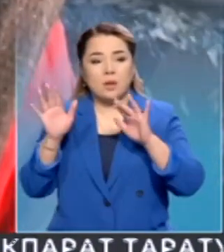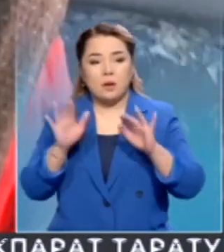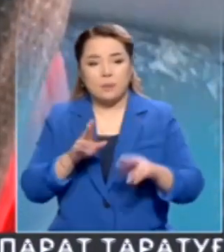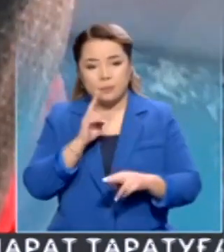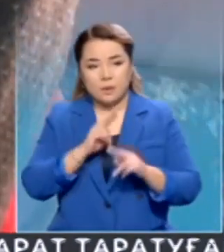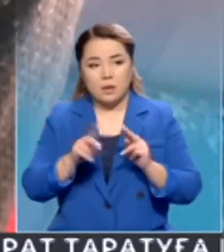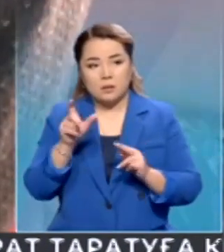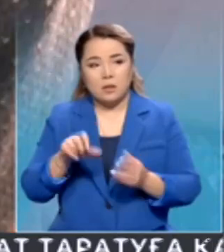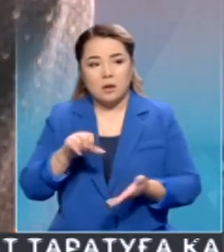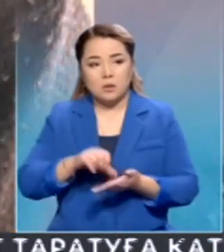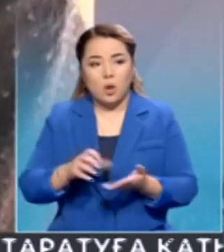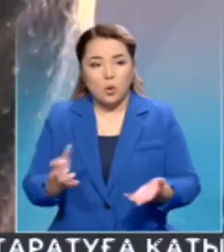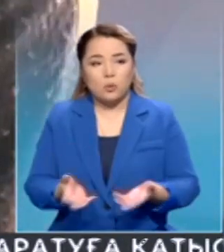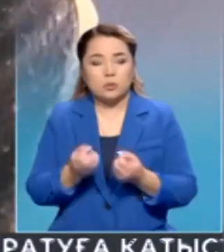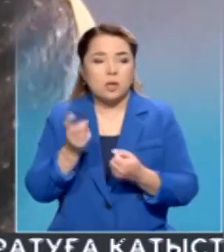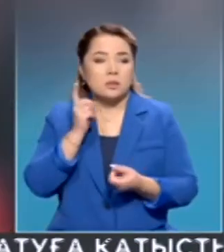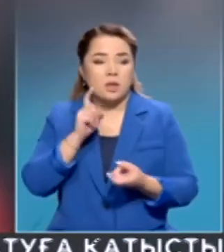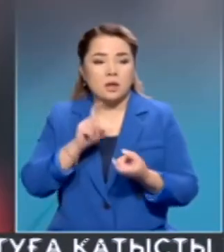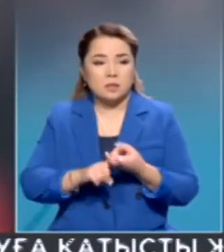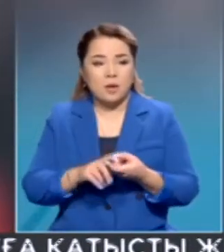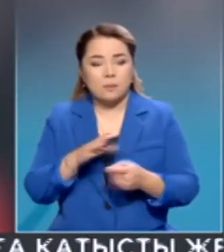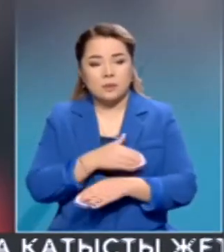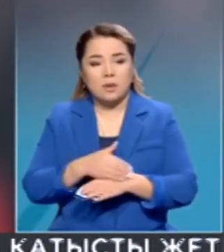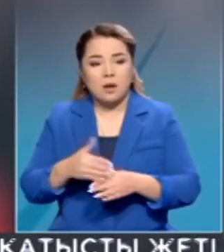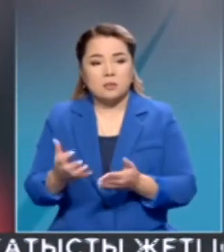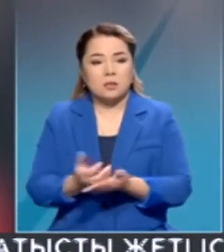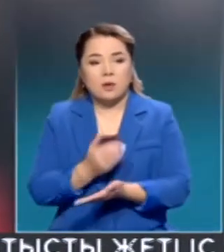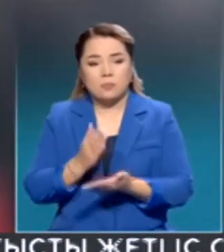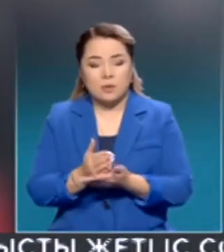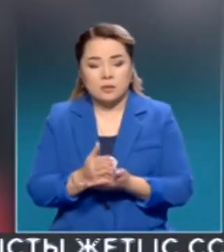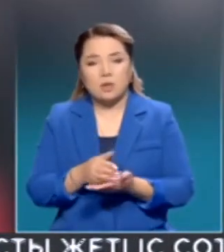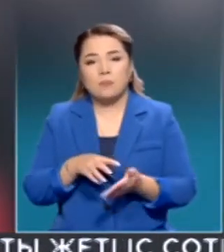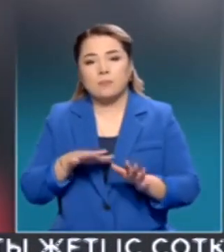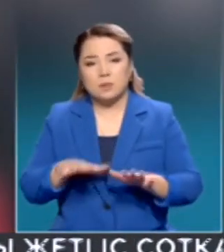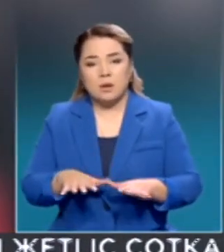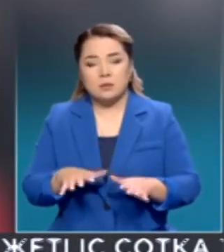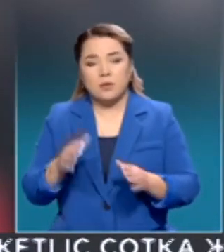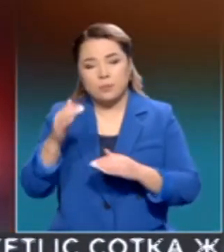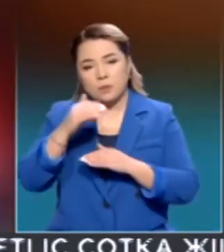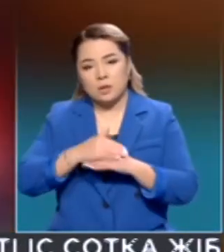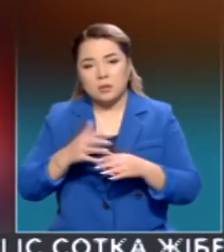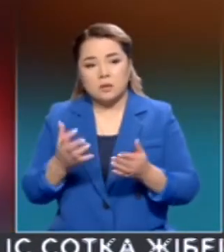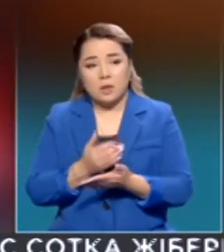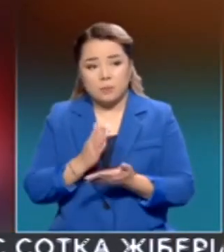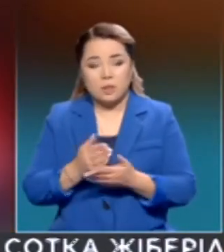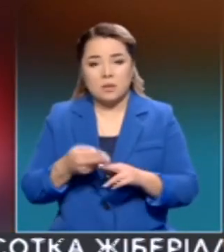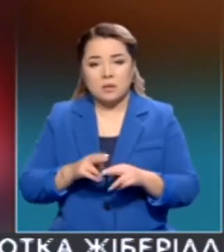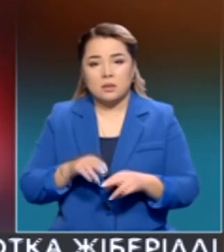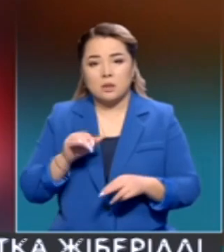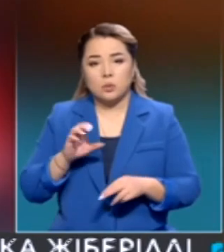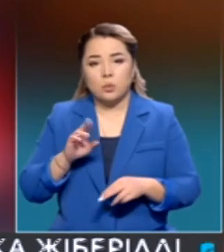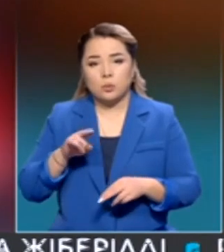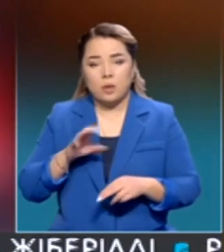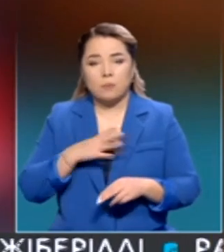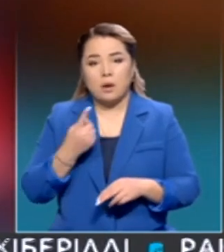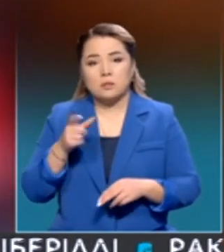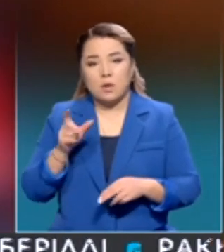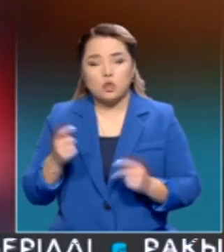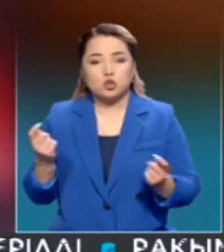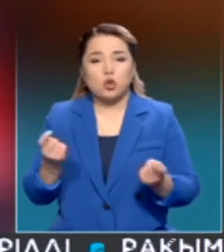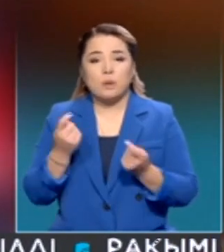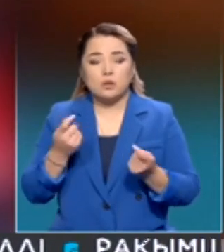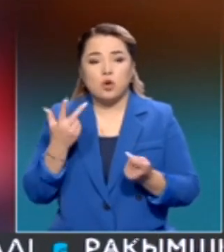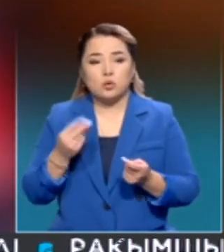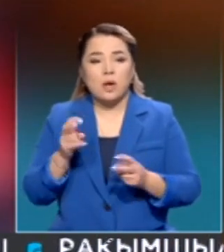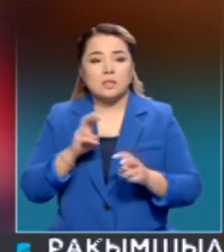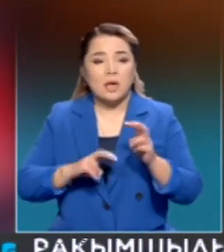кеткен. Құтқарушылар оны ұялы телефонындағы мекенжай арқылы тек кешкісін тапты. Сырым ауданы Тасқұдық ауылында тағы бір шопан 3